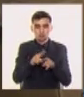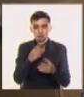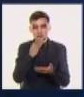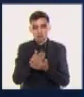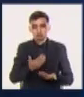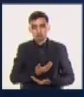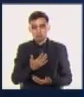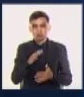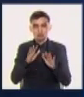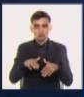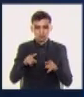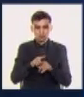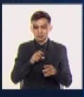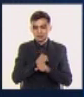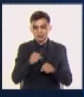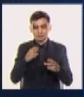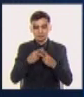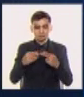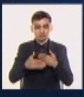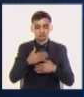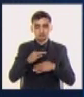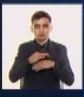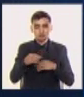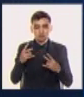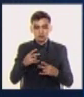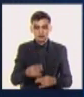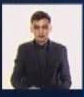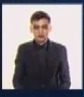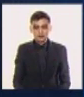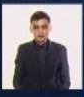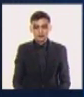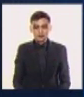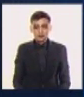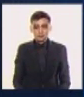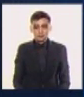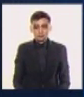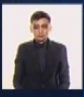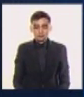свою жизнь спасибо основе на связи был экономисты рахим кошек баев все добро